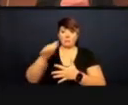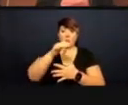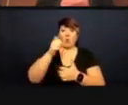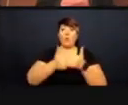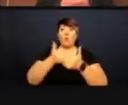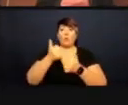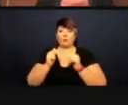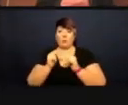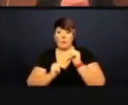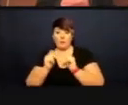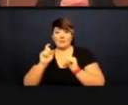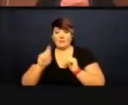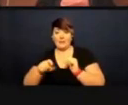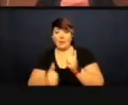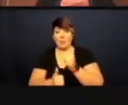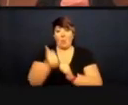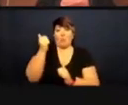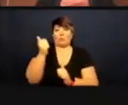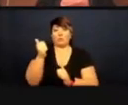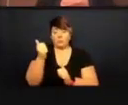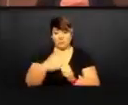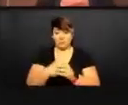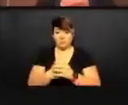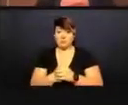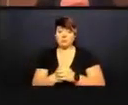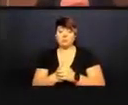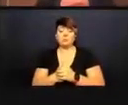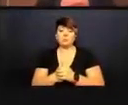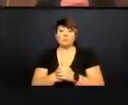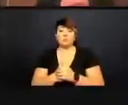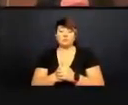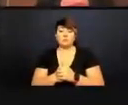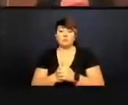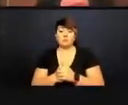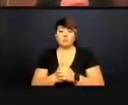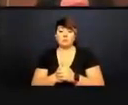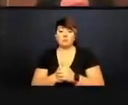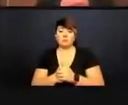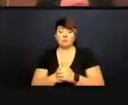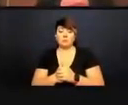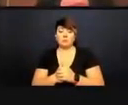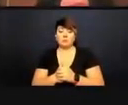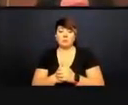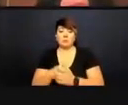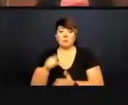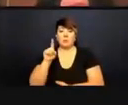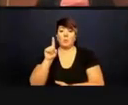tunaweza kuweka kuhusiana na uboreshaji wa majengo yetu.